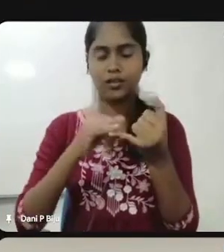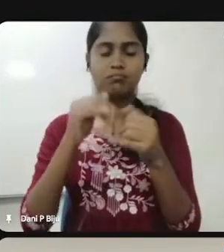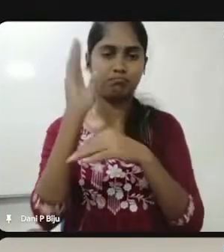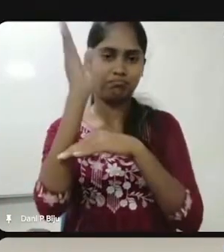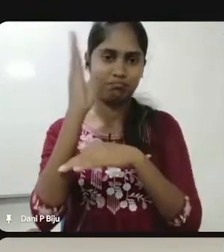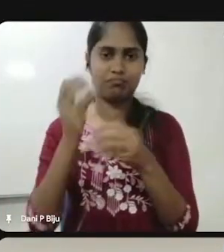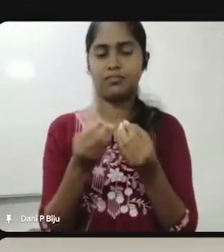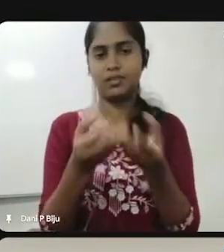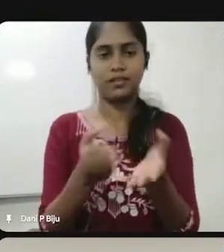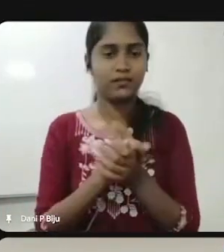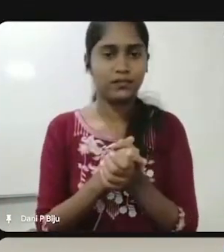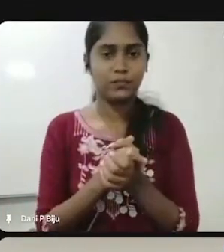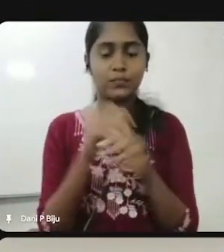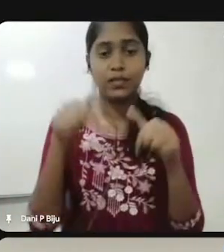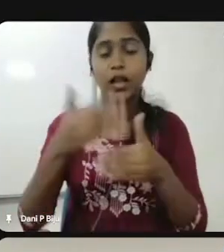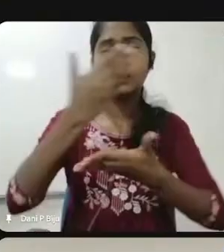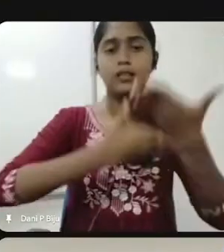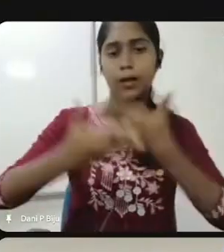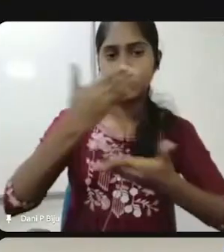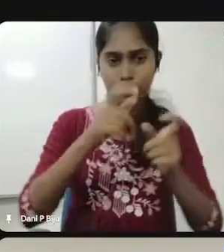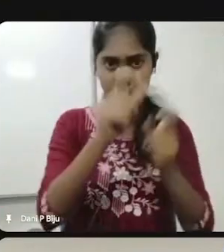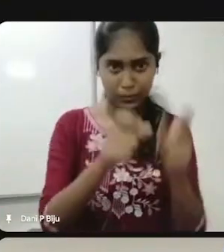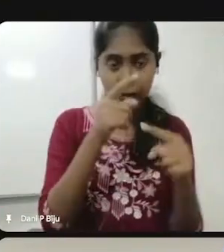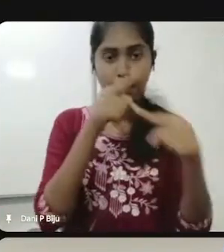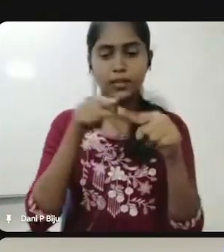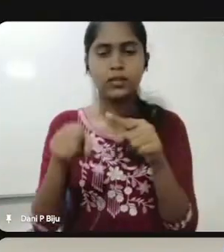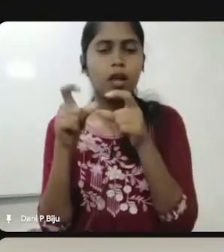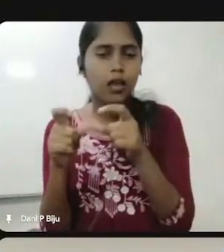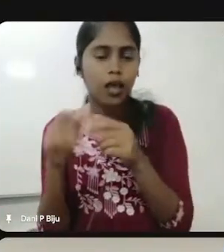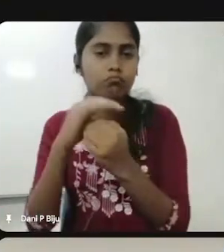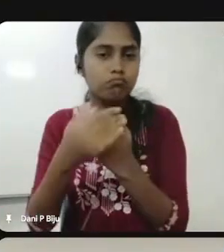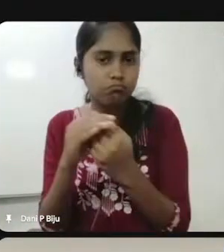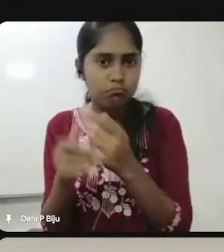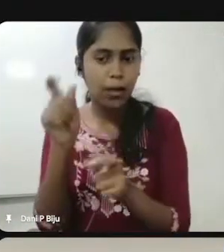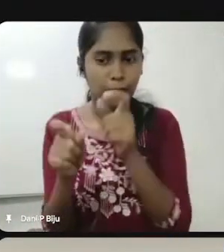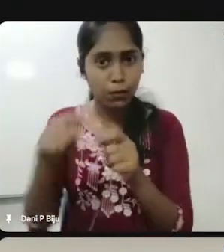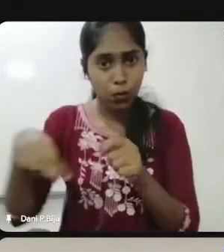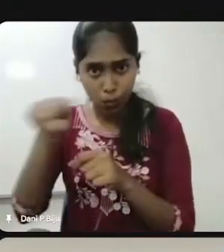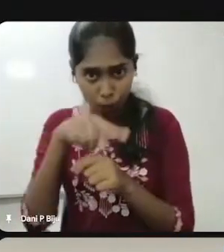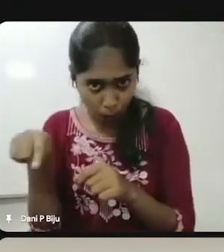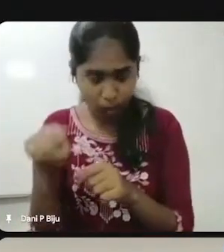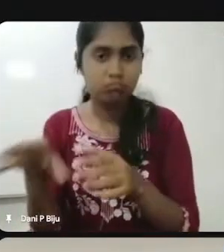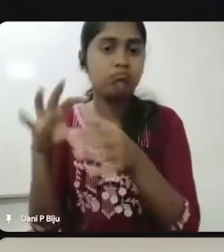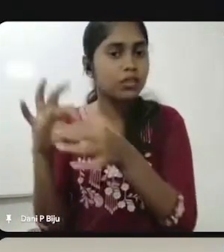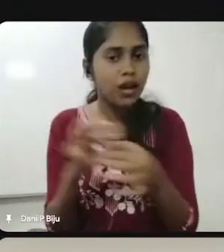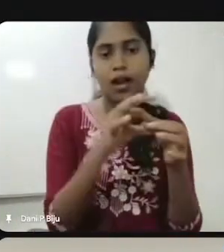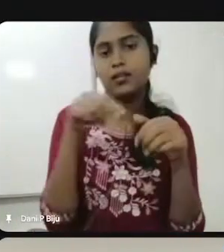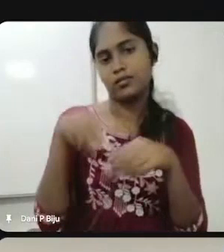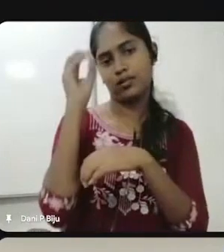നിഡാസ് പ്രധാനമായും ഭിന്നശേഷിയുള്ളവർക്കും അവരെ പരിപാലിക്കുന്നവർക്കും ഭിന്നശേഷി മേഖലയിൽ പ്രവർത്തിക്കുന്നവർക്കും വേണ്ടിയാണ്